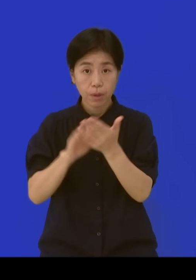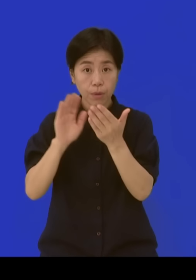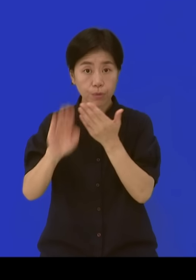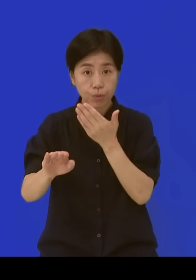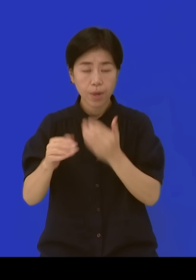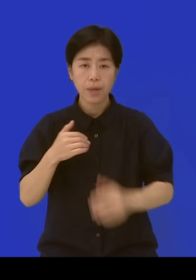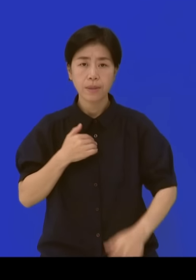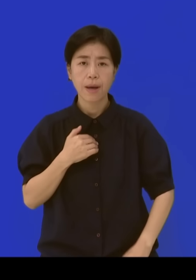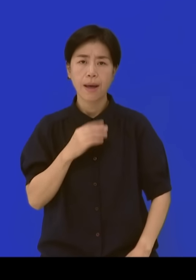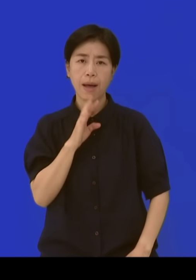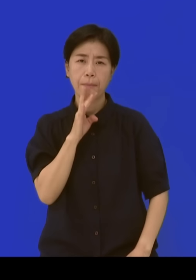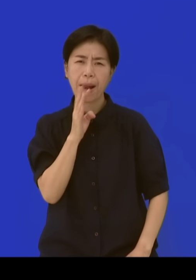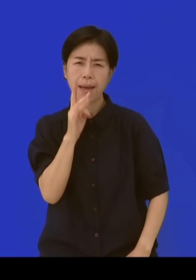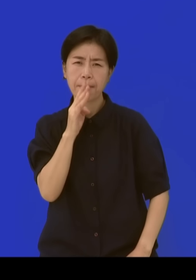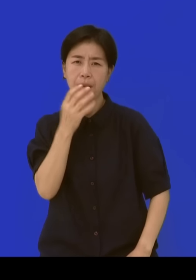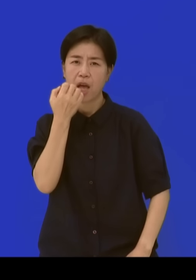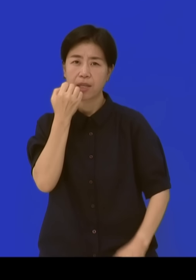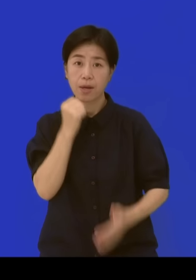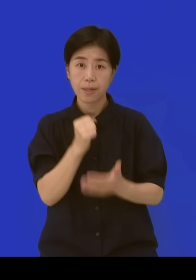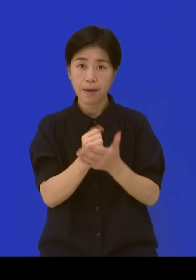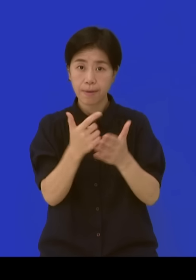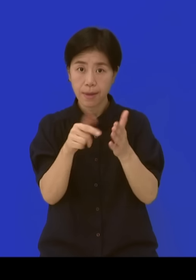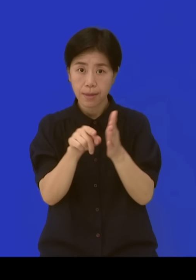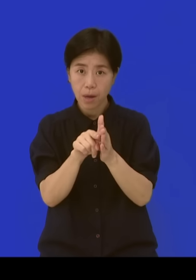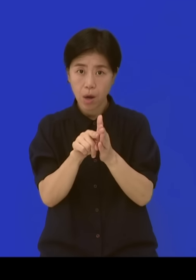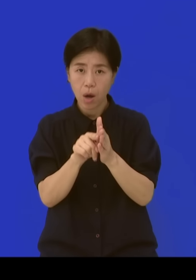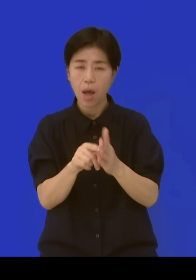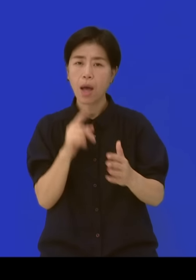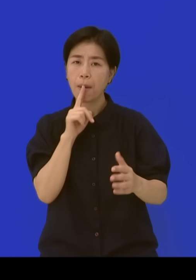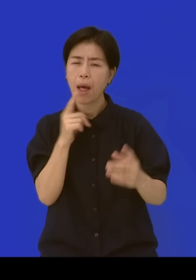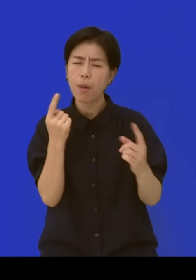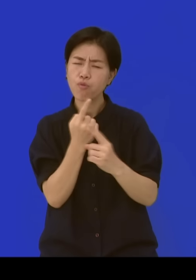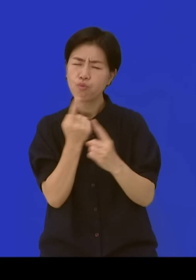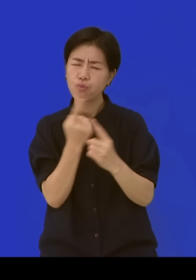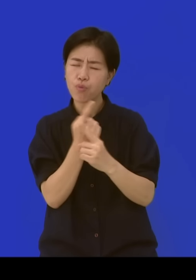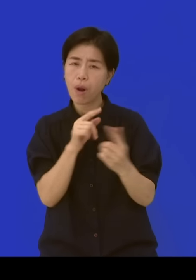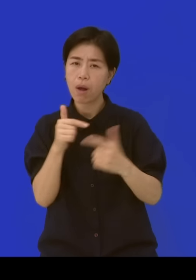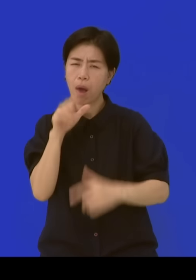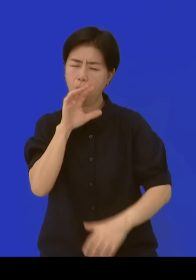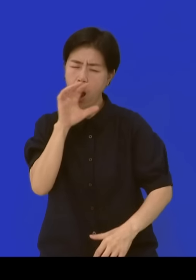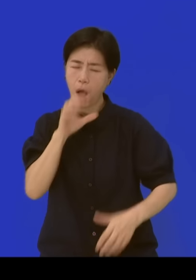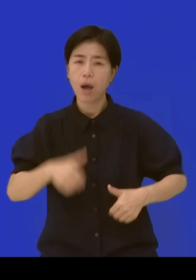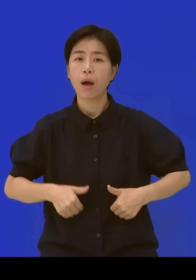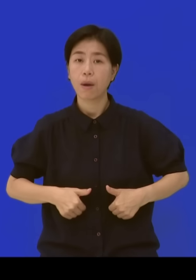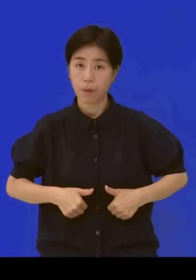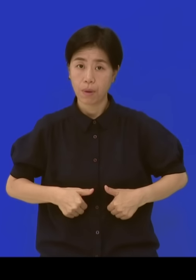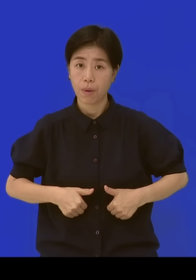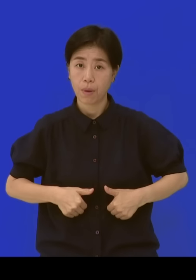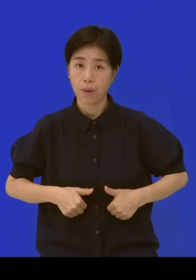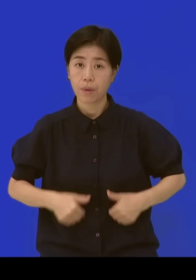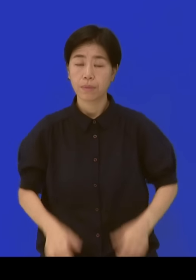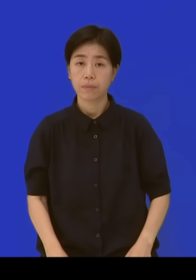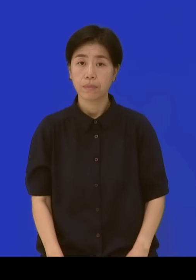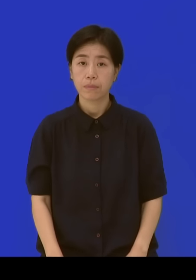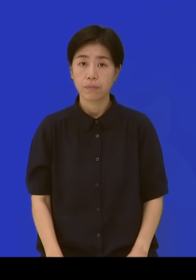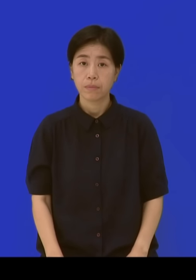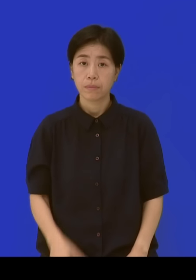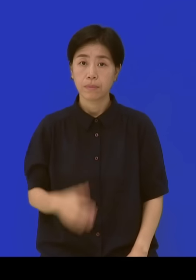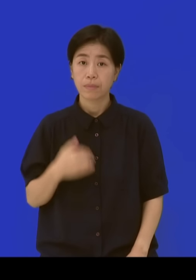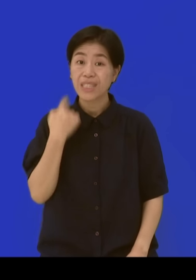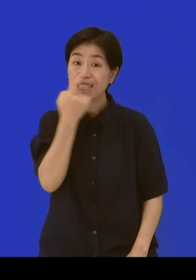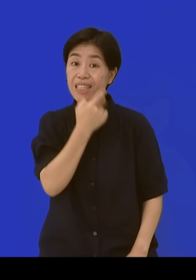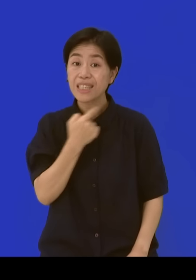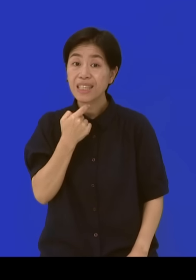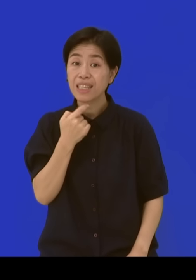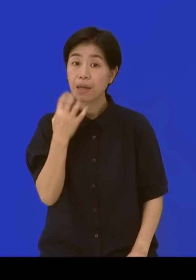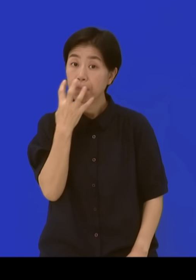발음을 만들어내기 위해서 언어 치료를 좀 받아야 됐던 시기가 있었습니다. 네, 그래요? 사람은 계속 그때도 성장